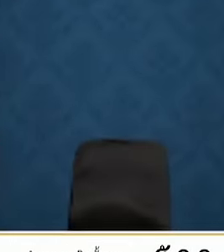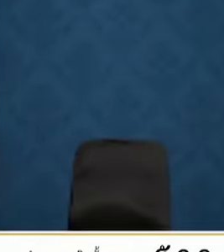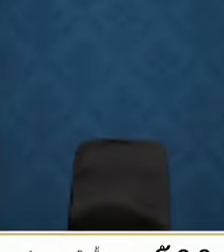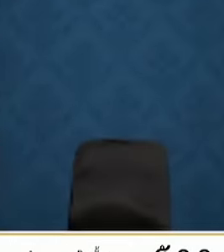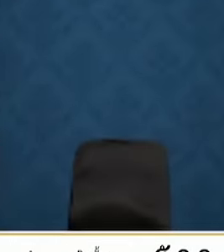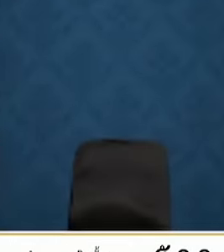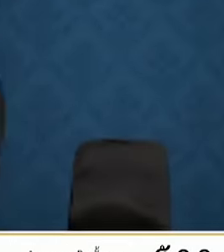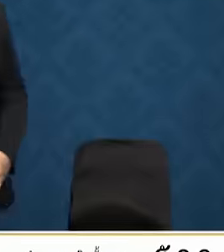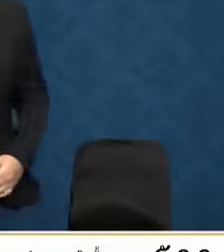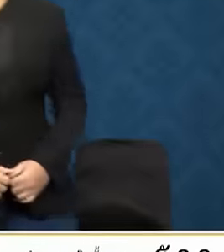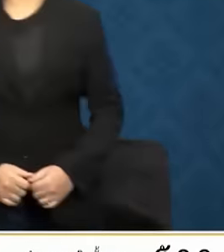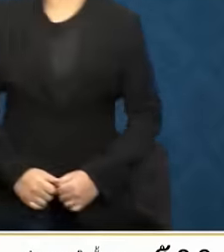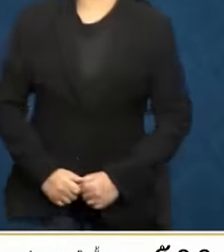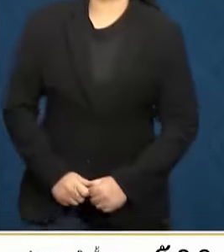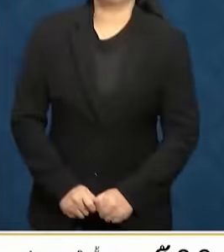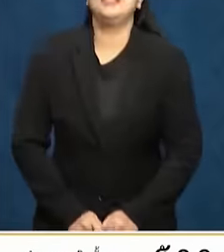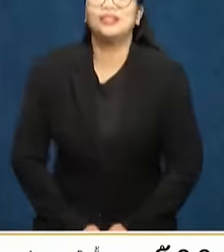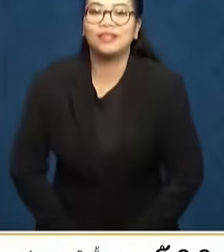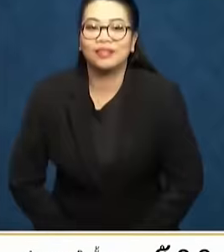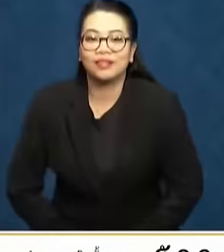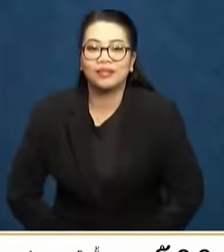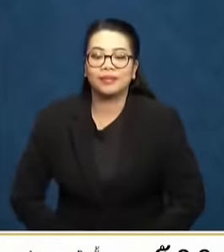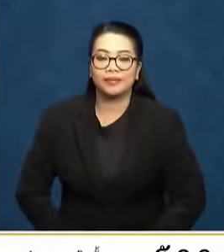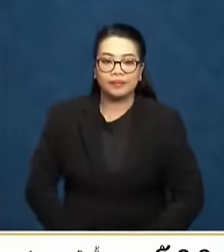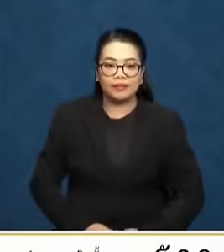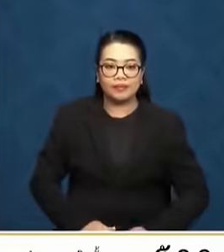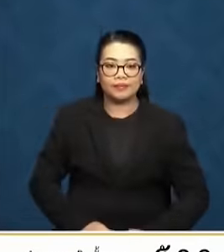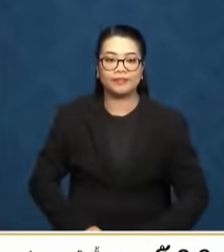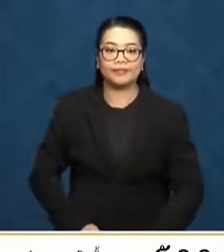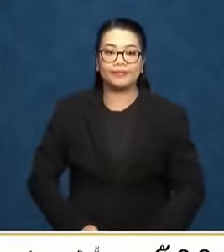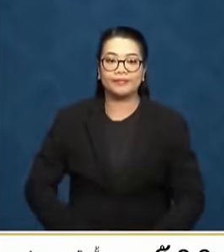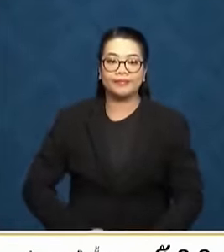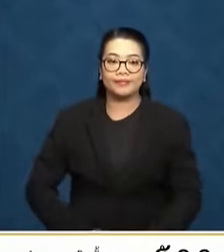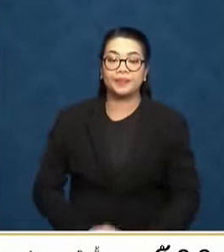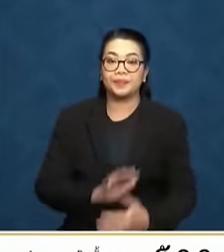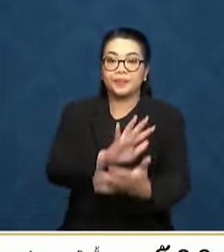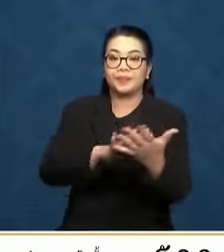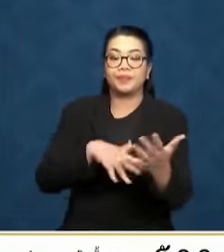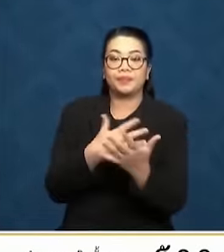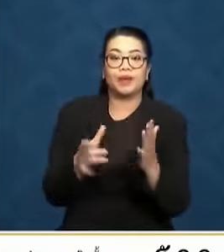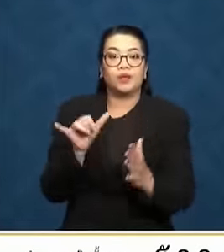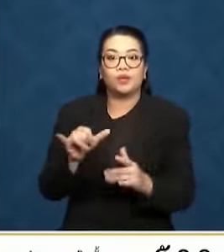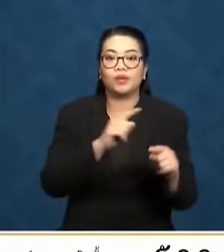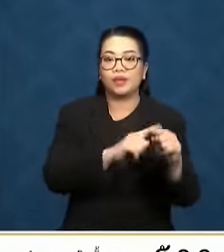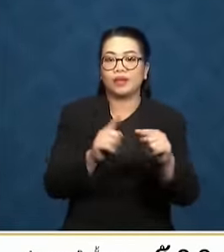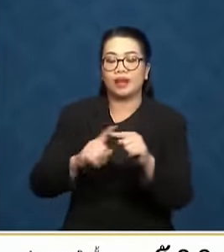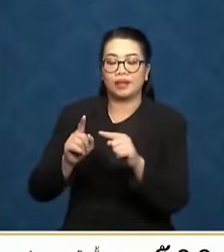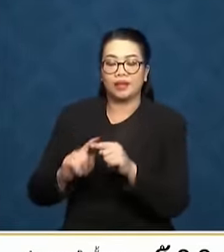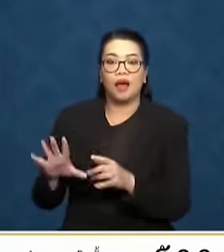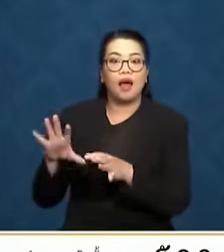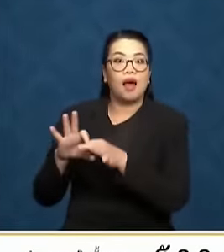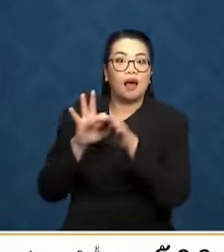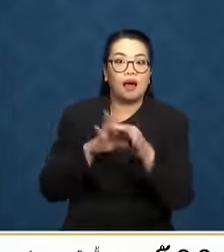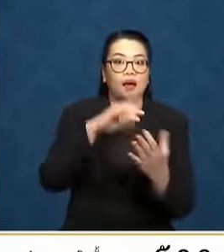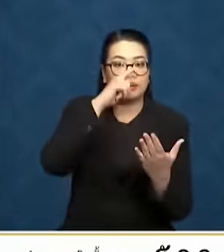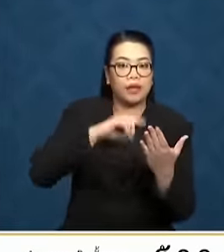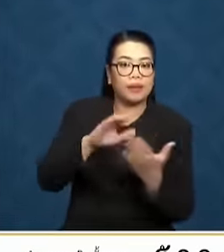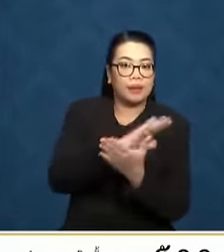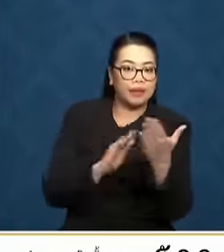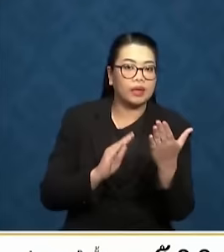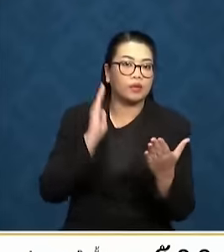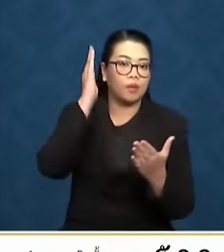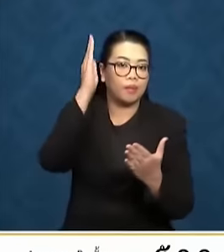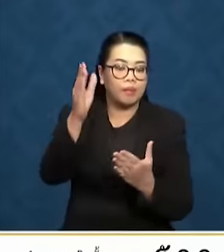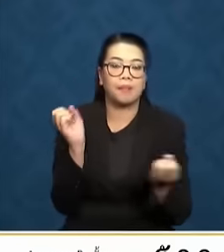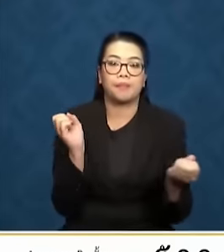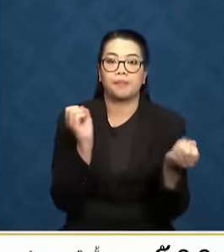ที่ต้องทำงานแบบละเอียดทำงบประมาณอย่างละเอียดทำยุทธศาสตร์อย่างละเอียดไม่ได้ต้องการใหญ่ๆที่จะพาประเทศไปสู่ความเสี่ยงในระยะยาว